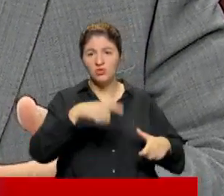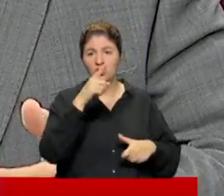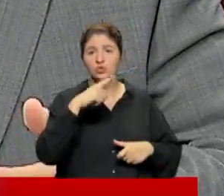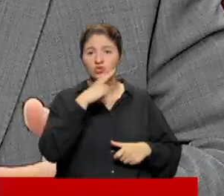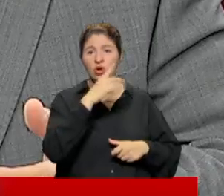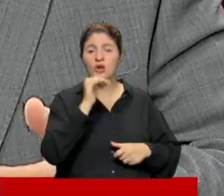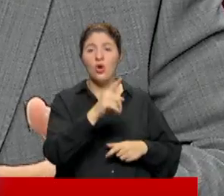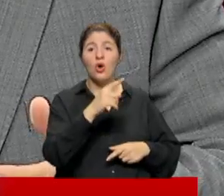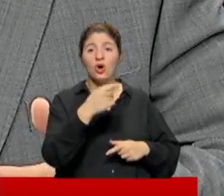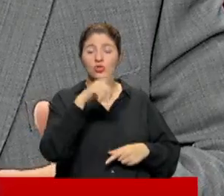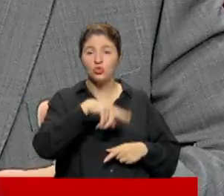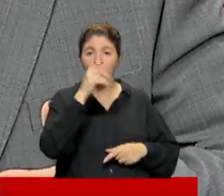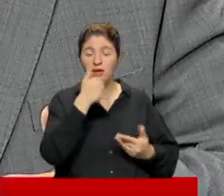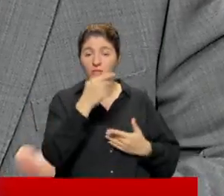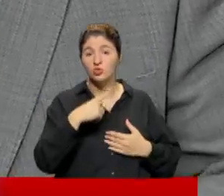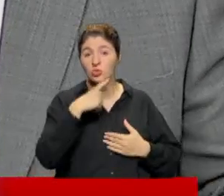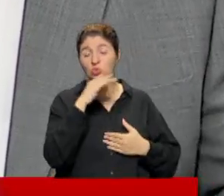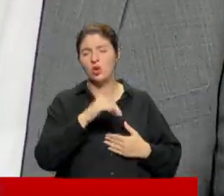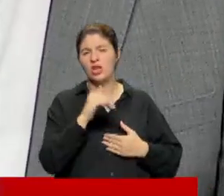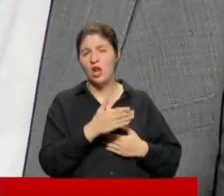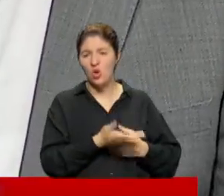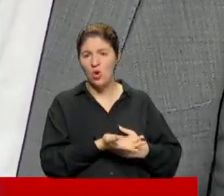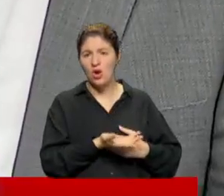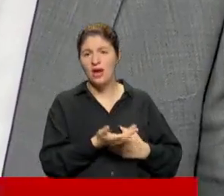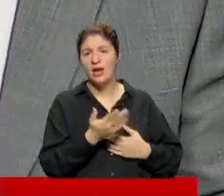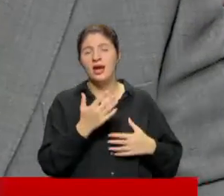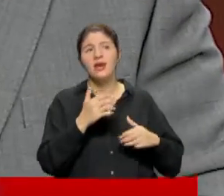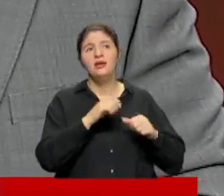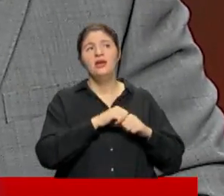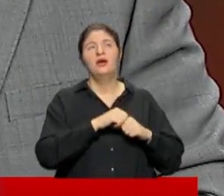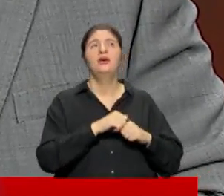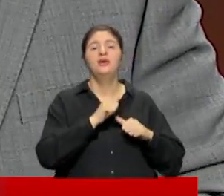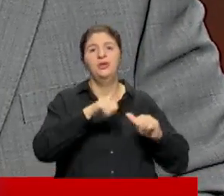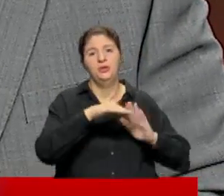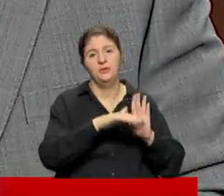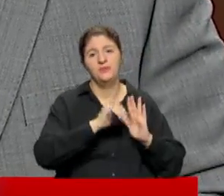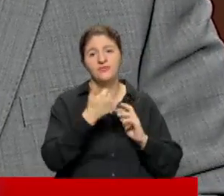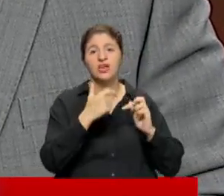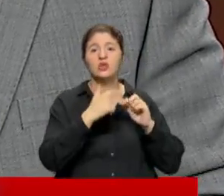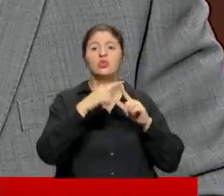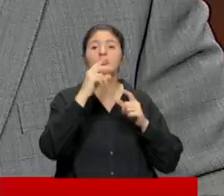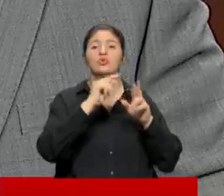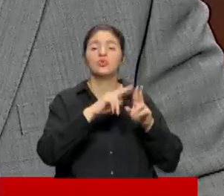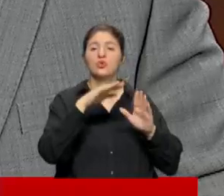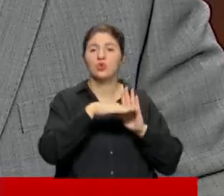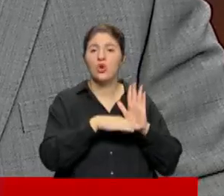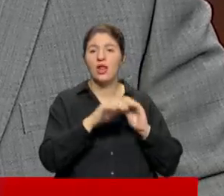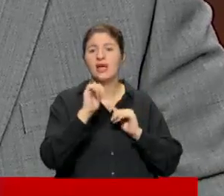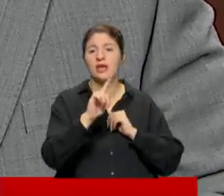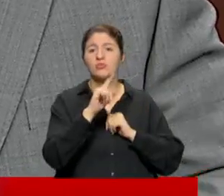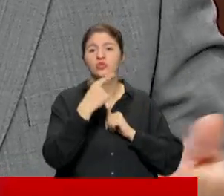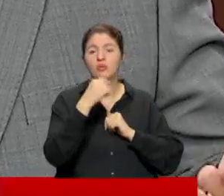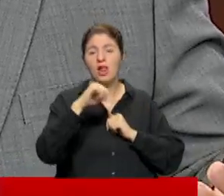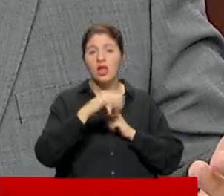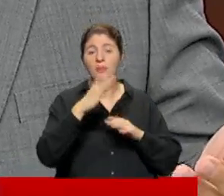o gündemi aktarmak zor geliyor belki Hani Yayıncılık ilkeleri gereği ya da rüt kuralları gereği bunları söyleyemiyoruz